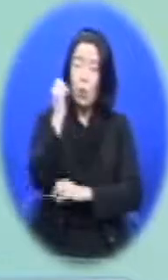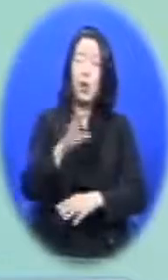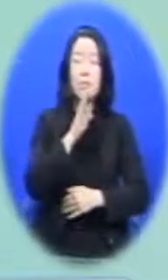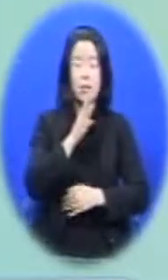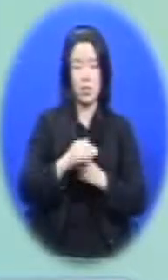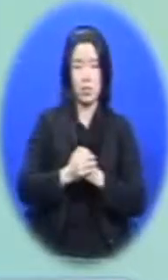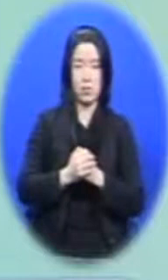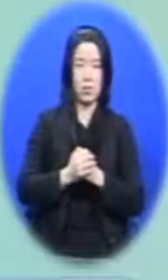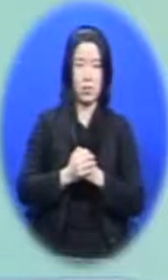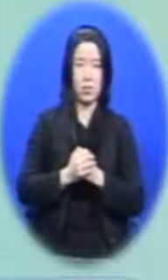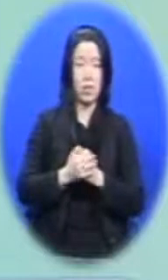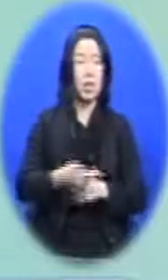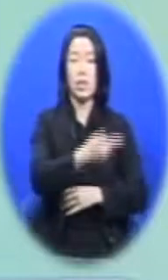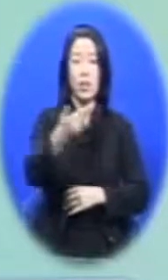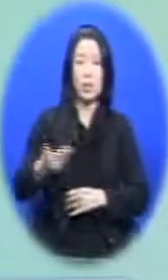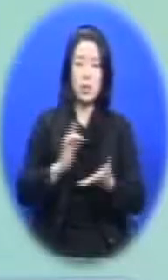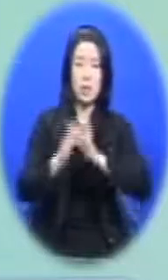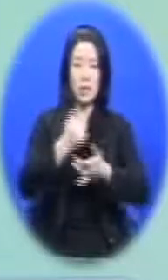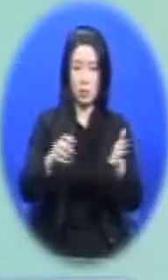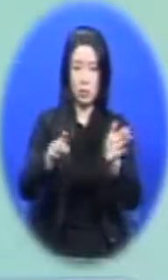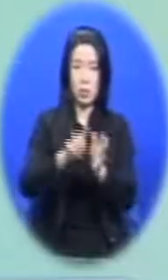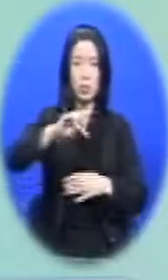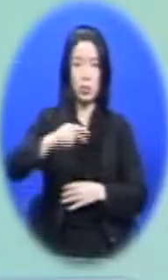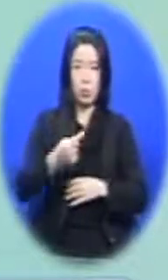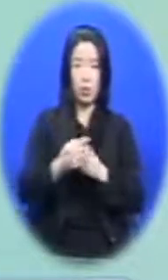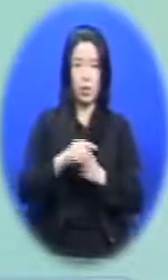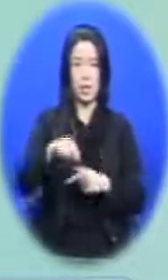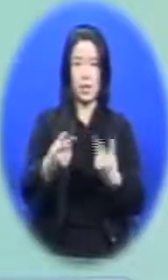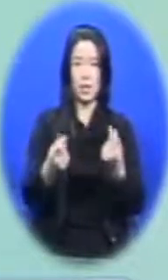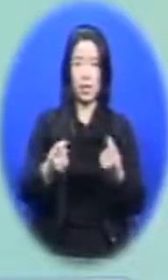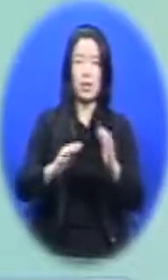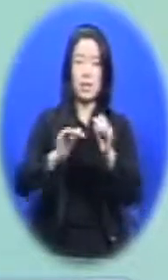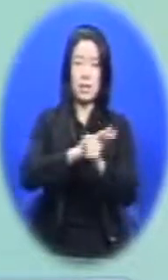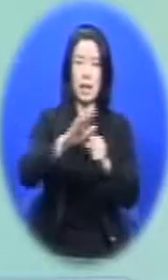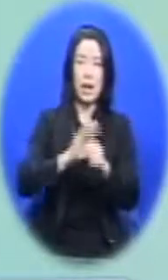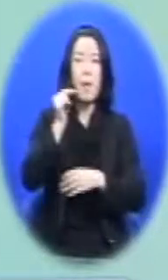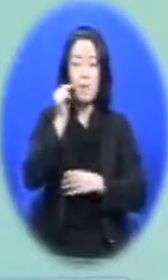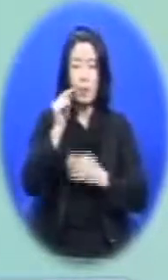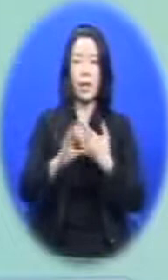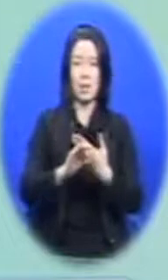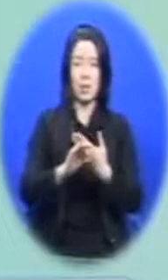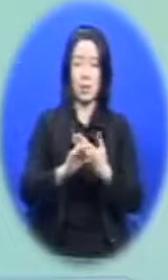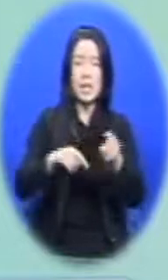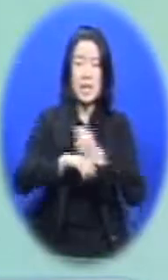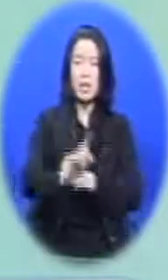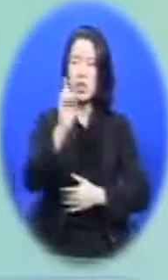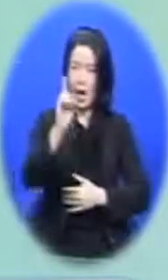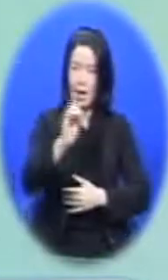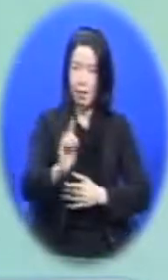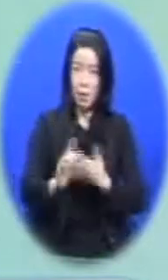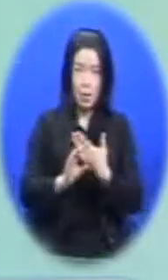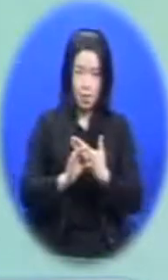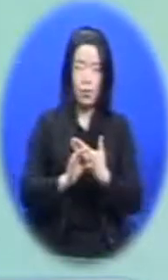그렇습니다. 여러분이 예수를 믿어도 이런 사랑을 못한다면 이유는 하나밖에